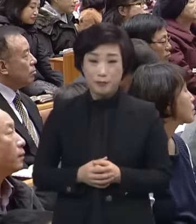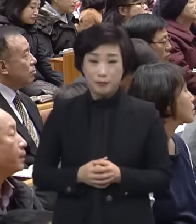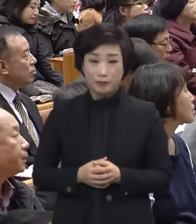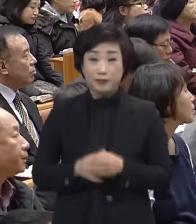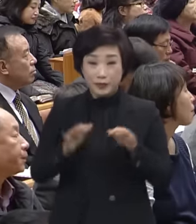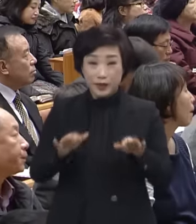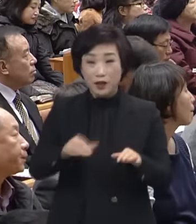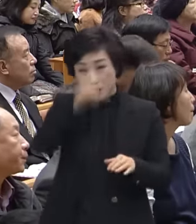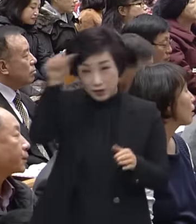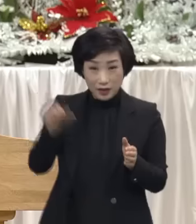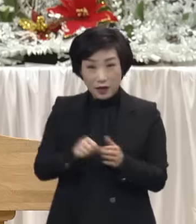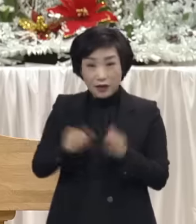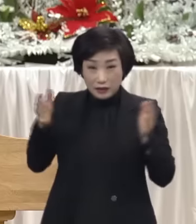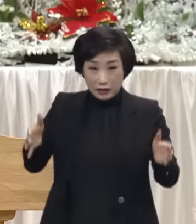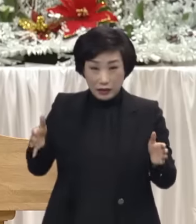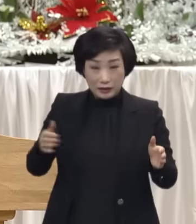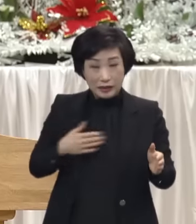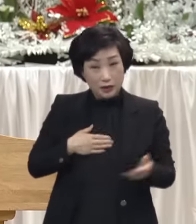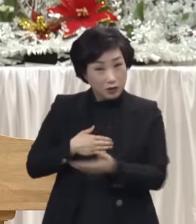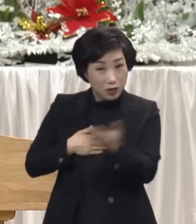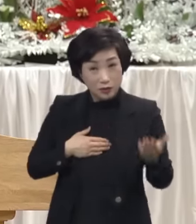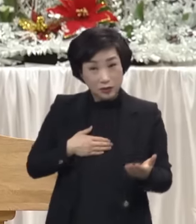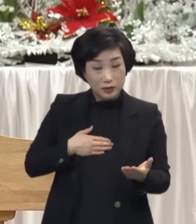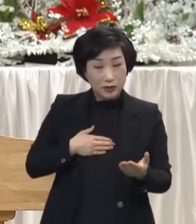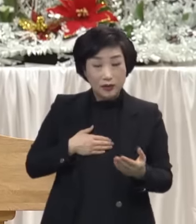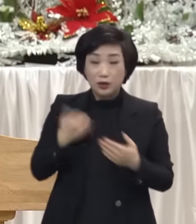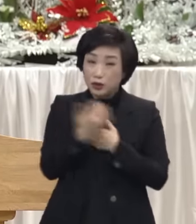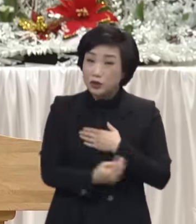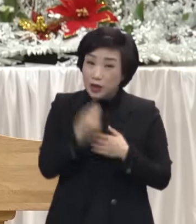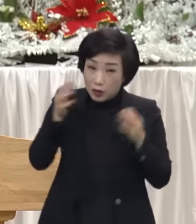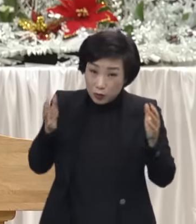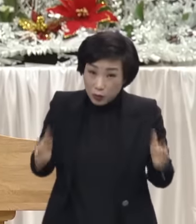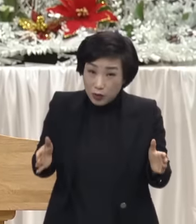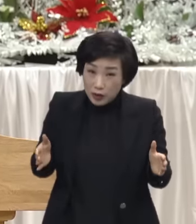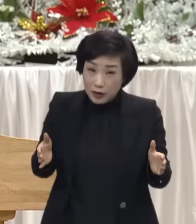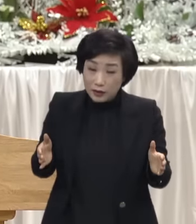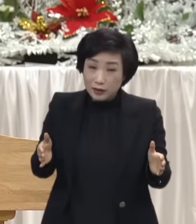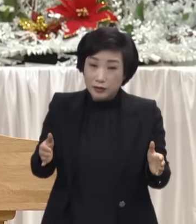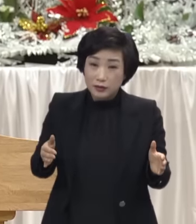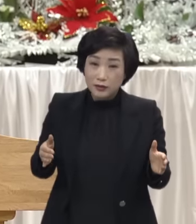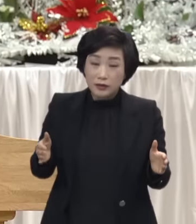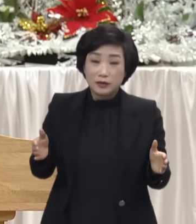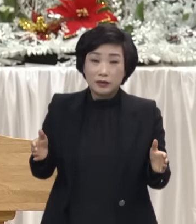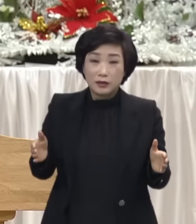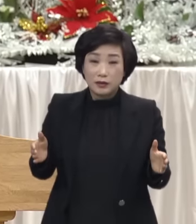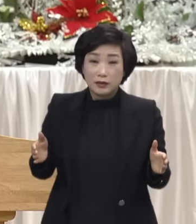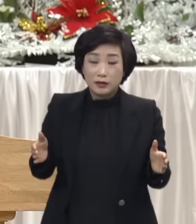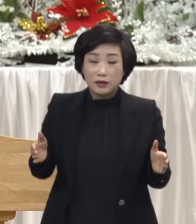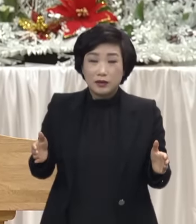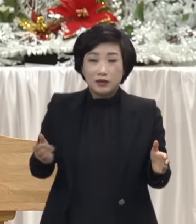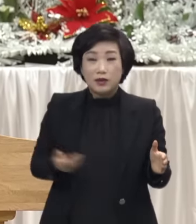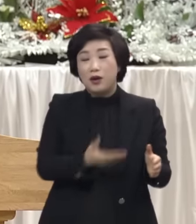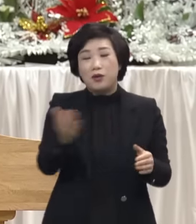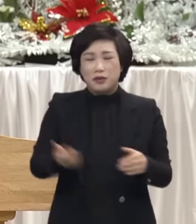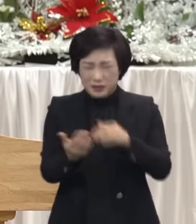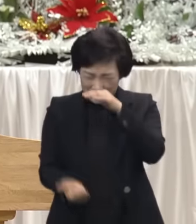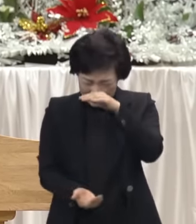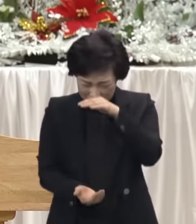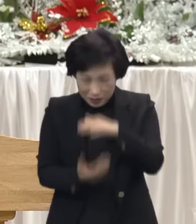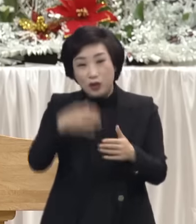우리 인생에게 주신 육신의 때라고는 이 최고의